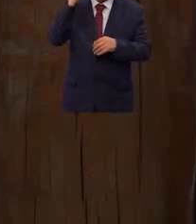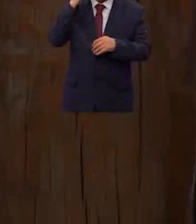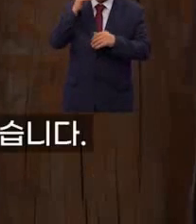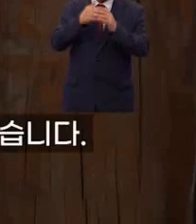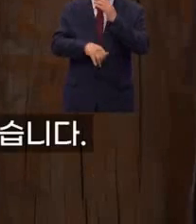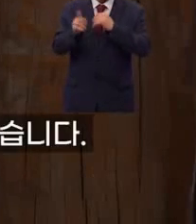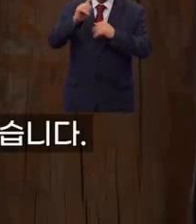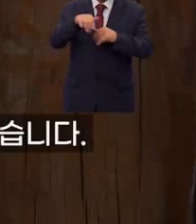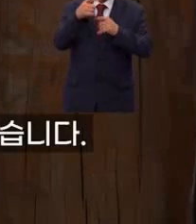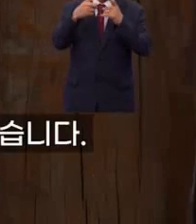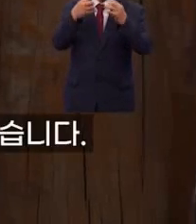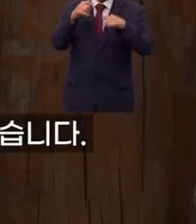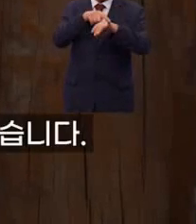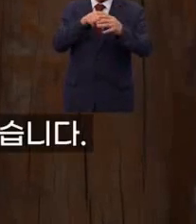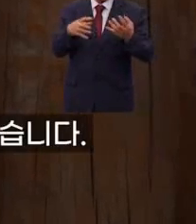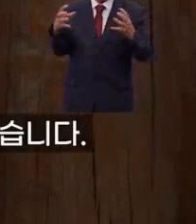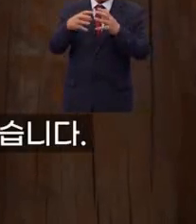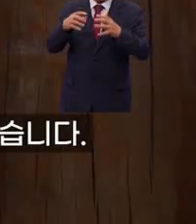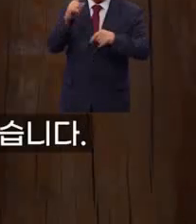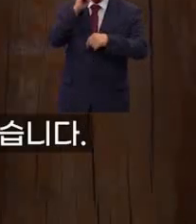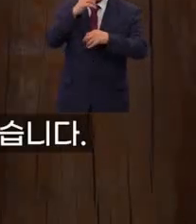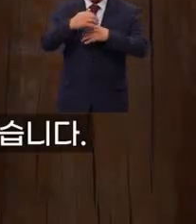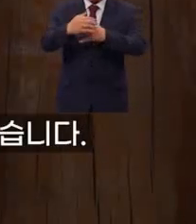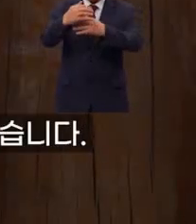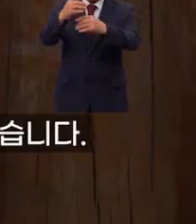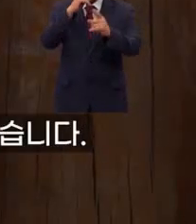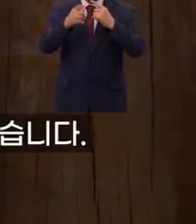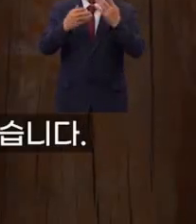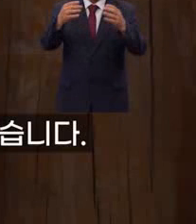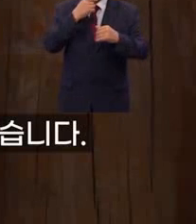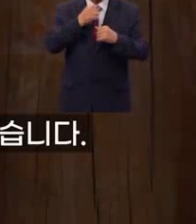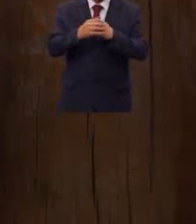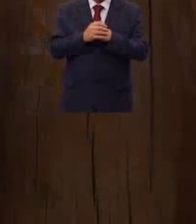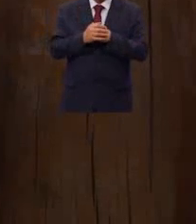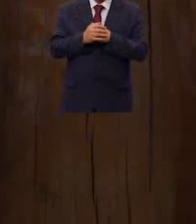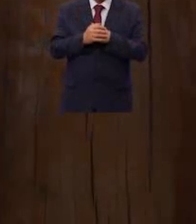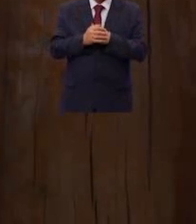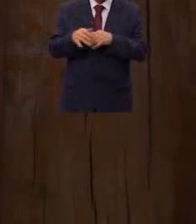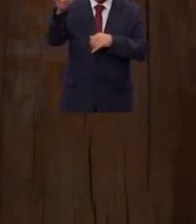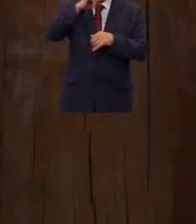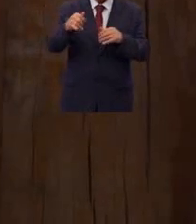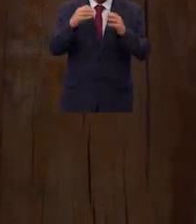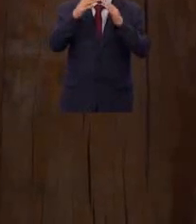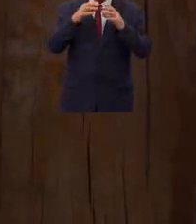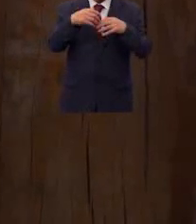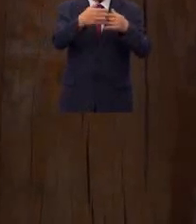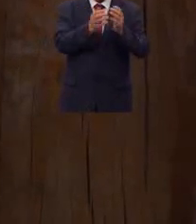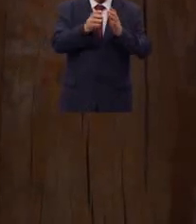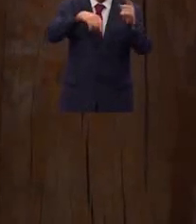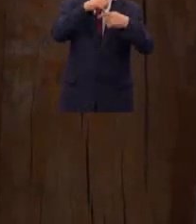실패는 우리 주민들의 마음을 모으는 하나의 과정이라고 말씀을 좀 드릴 수 있겠습니다. 전국적으로 마을